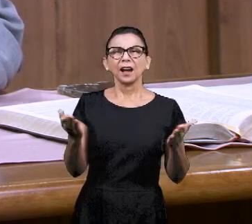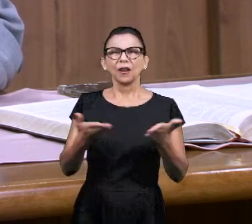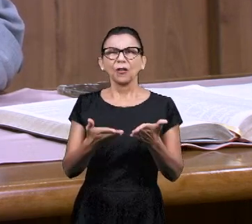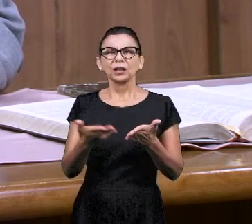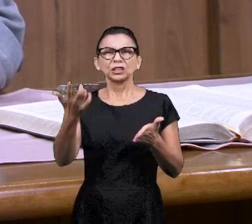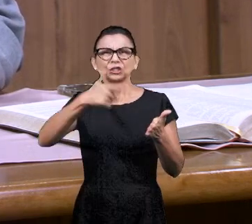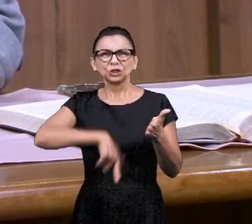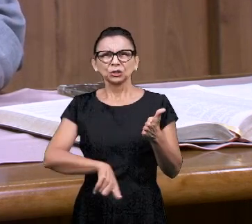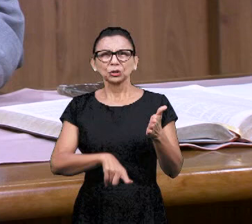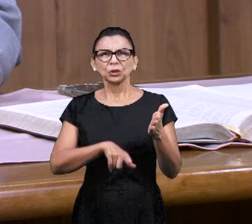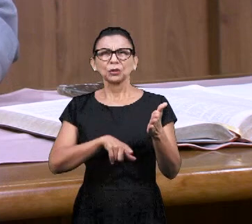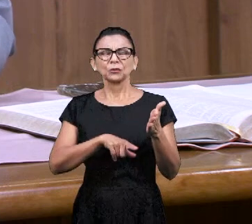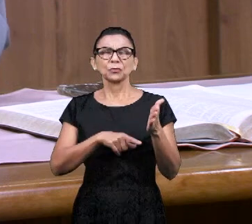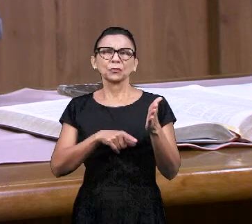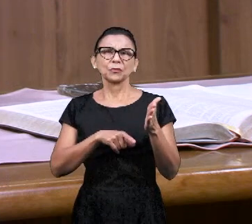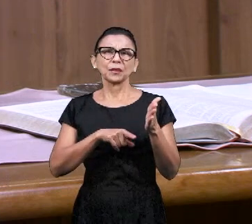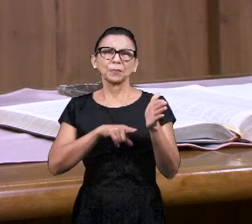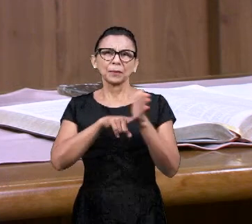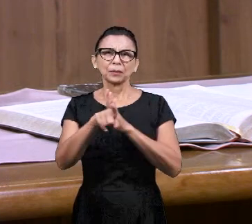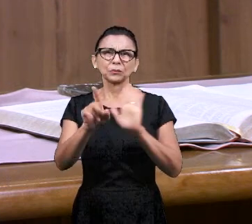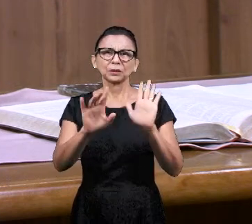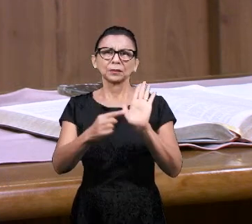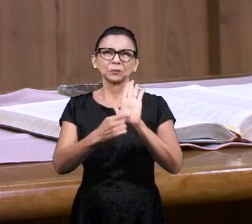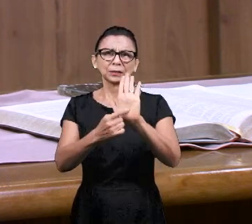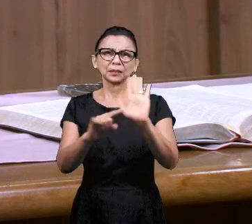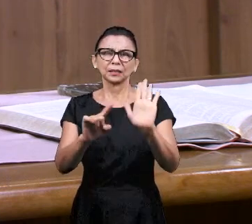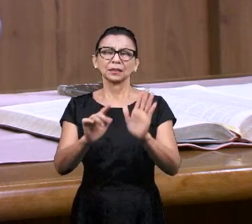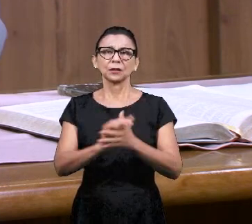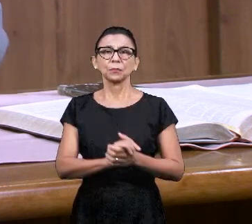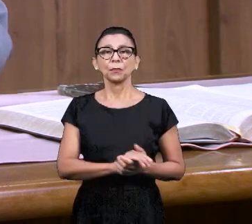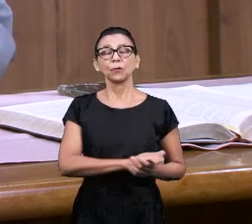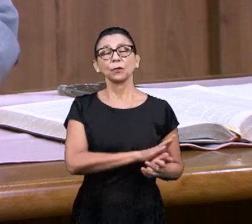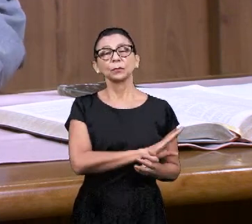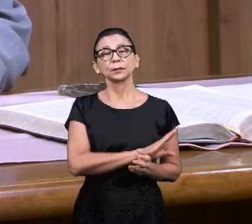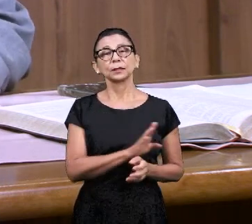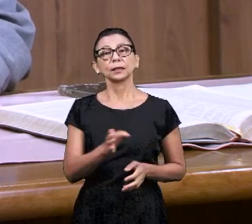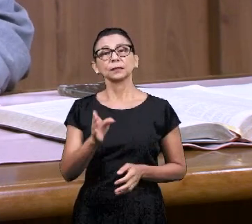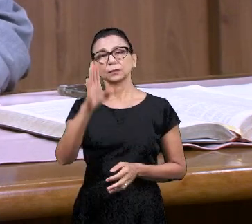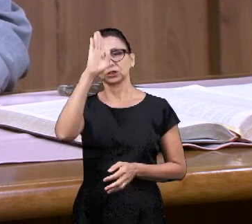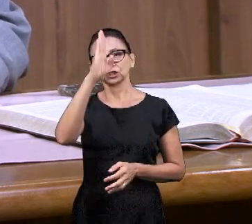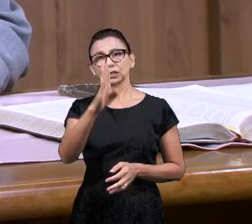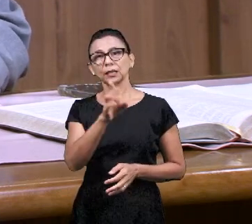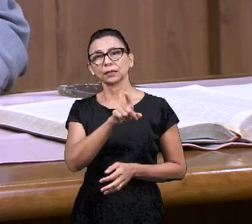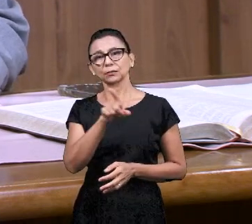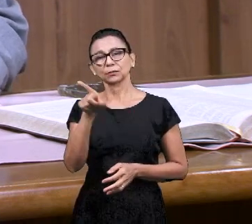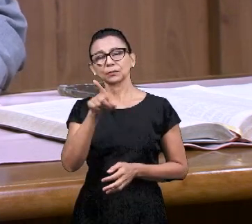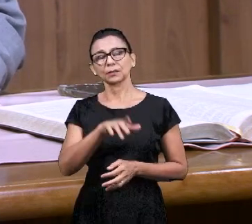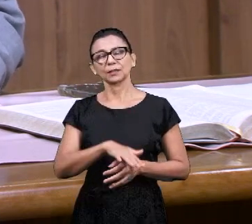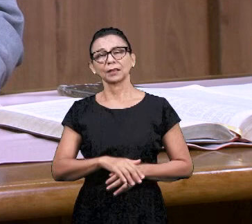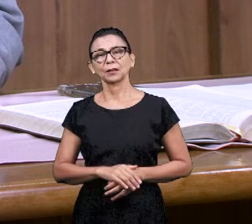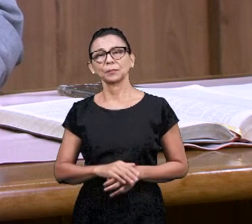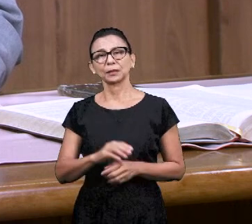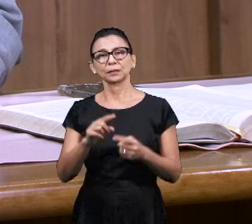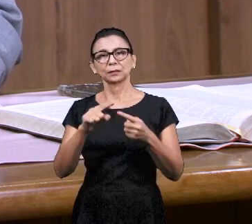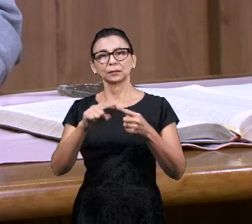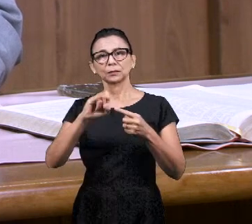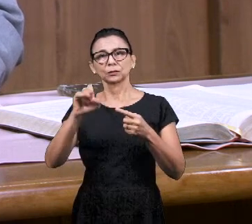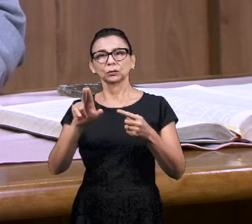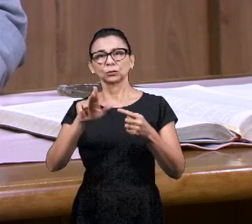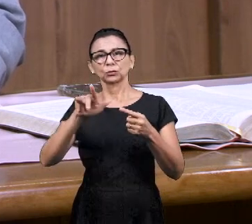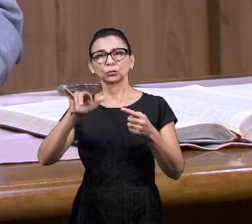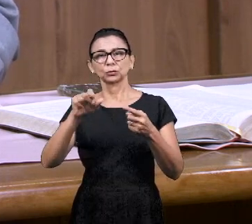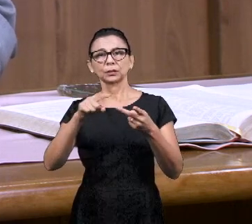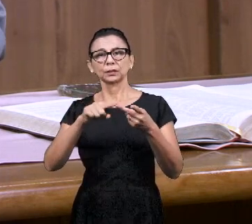ont déjà préparé avec les enfants. Nous passons au Rio Grande do Norte, où Julia et Helena sont de classe des enfants